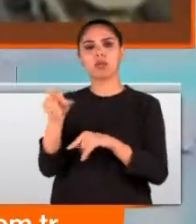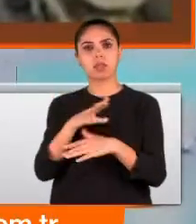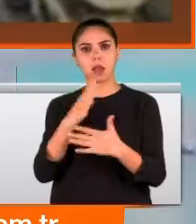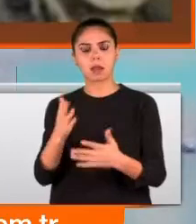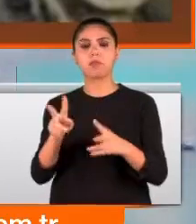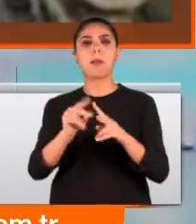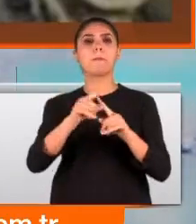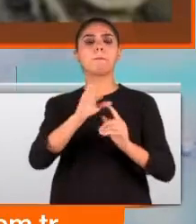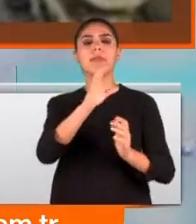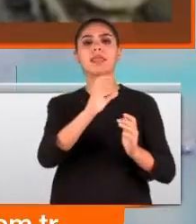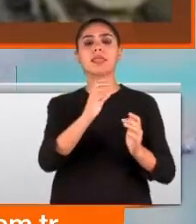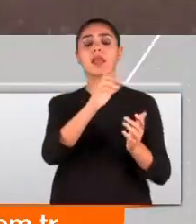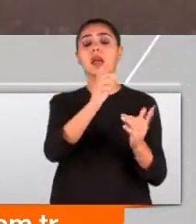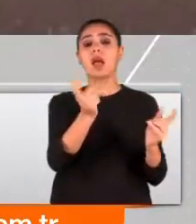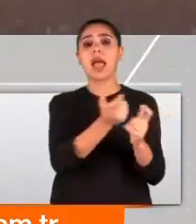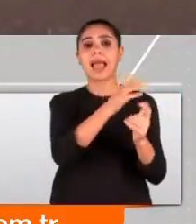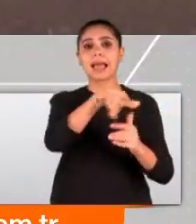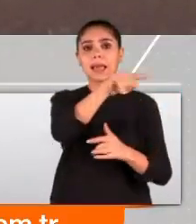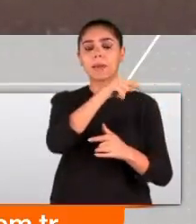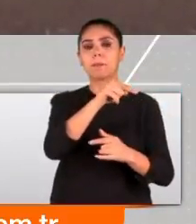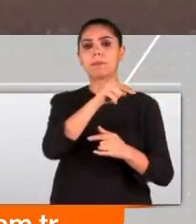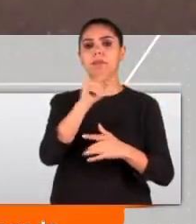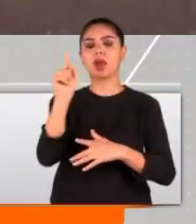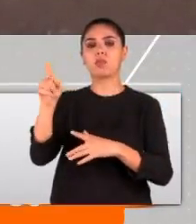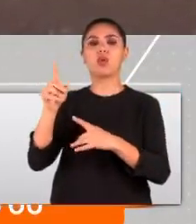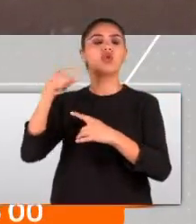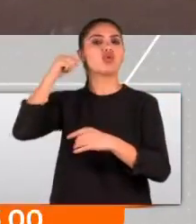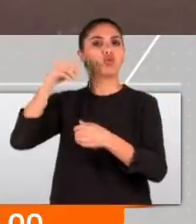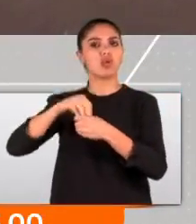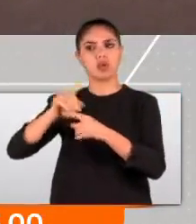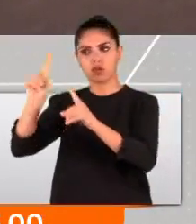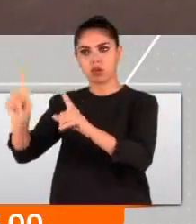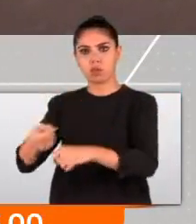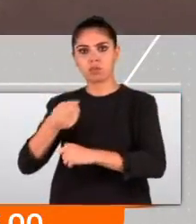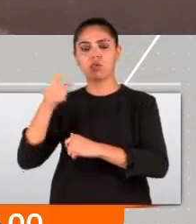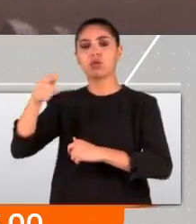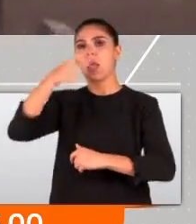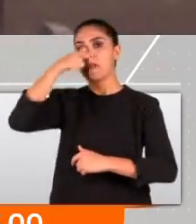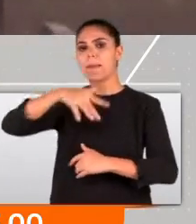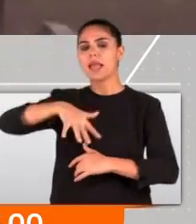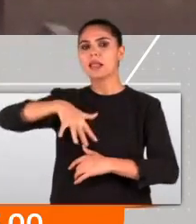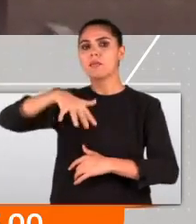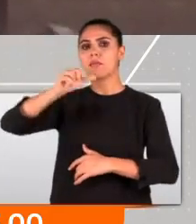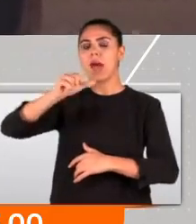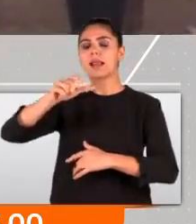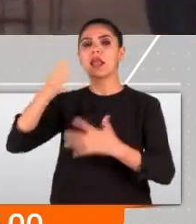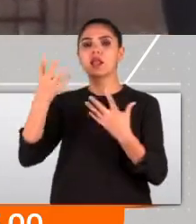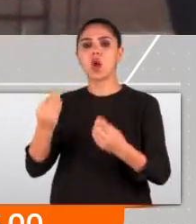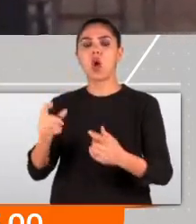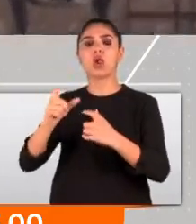MİT ajanları izini Suriye'de Kamışlı bölgesinde buldu. Zengin petrol yataklarının olduğu Kamışlı bir